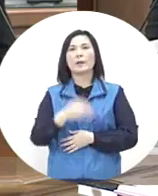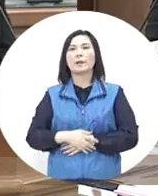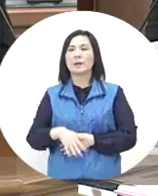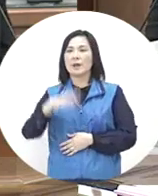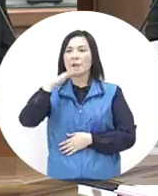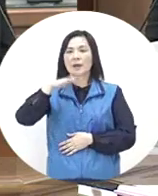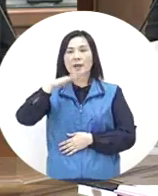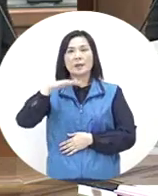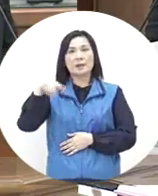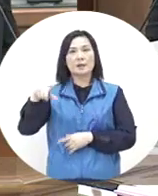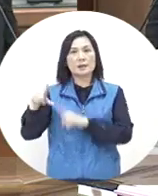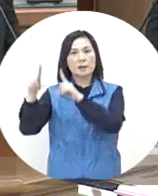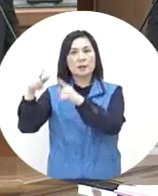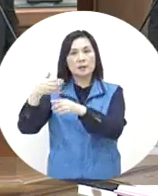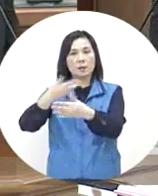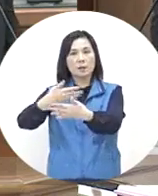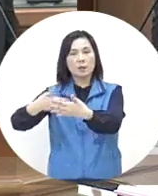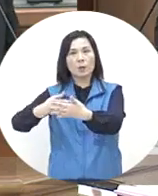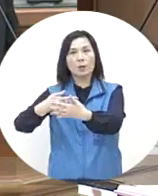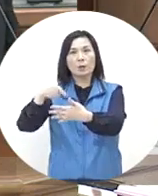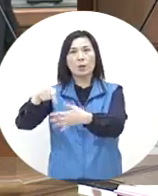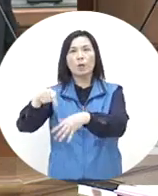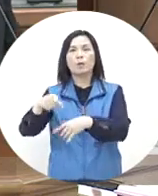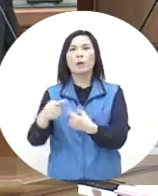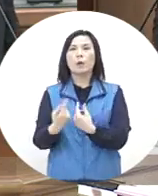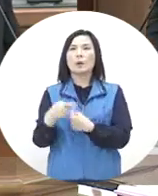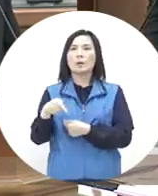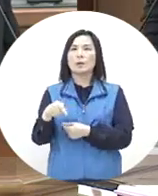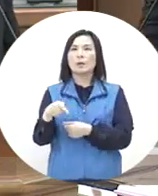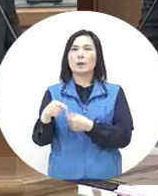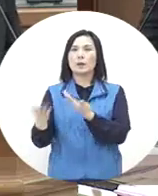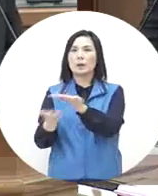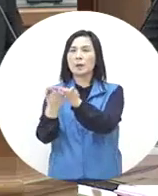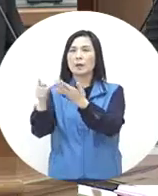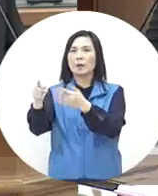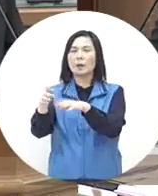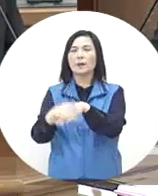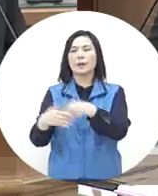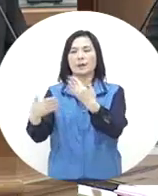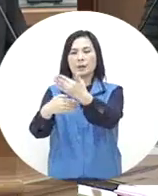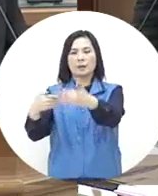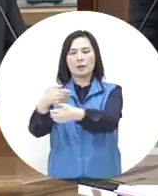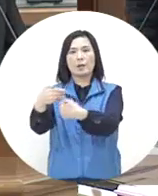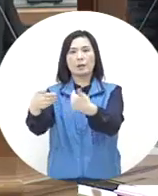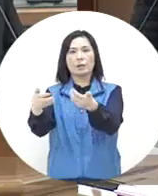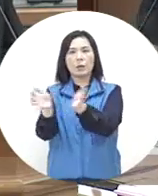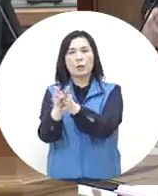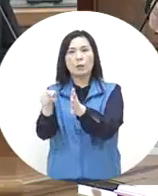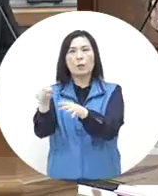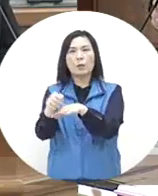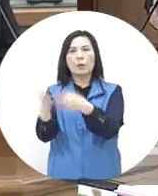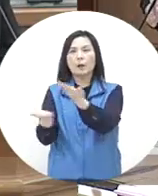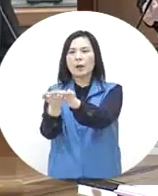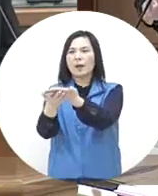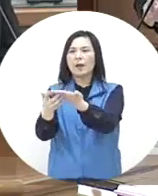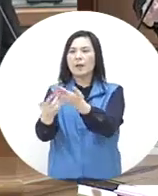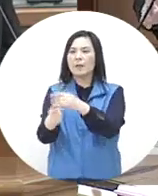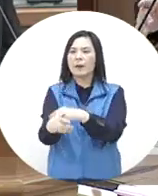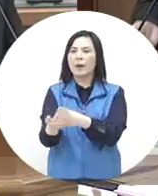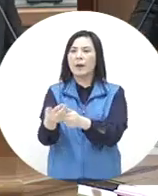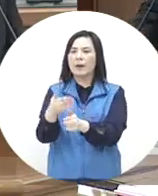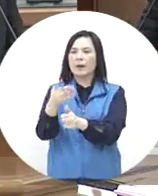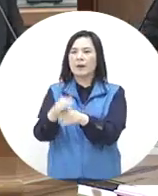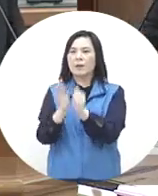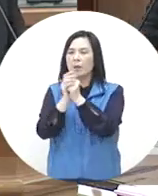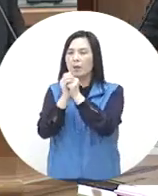东捷运讲这久马上去高东部，贵党在主政，我嘛一直甲拜托，讲紧来搞核定，紧搞